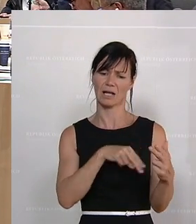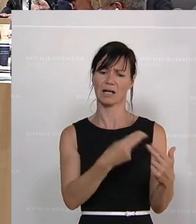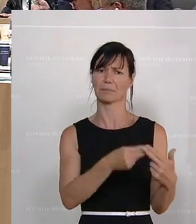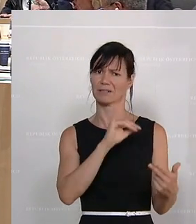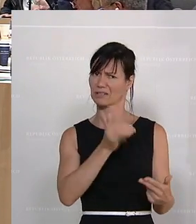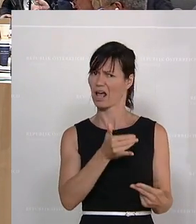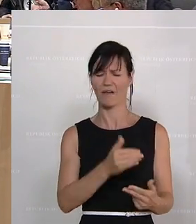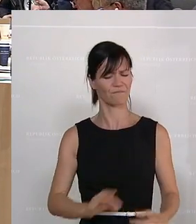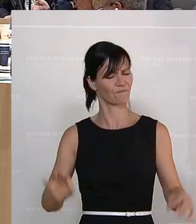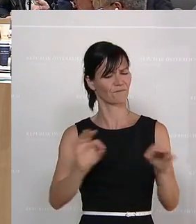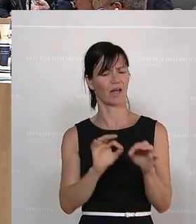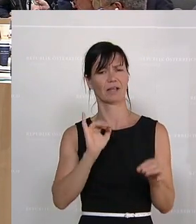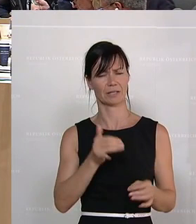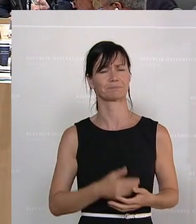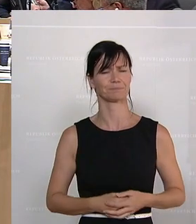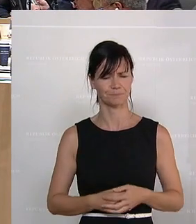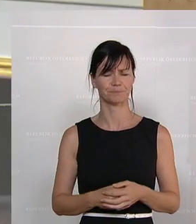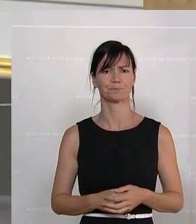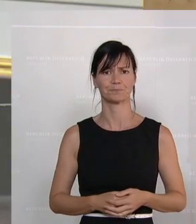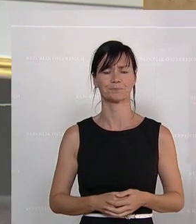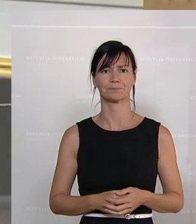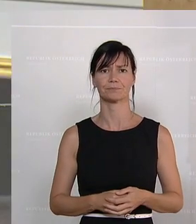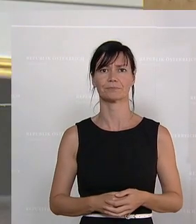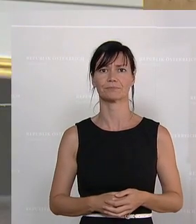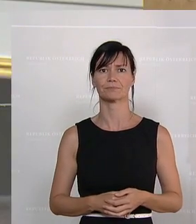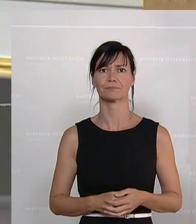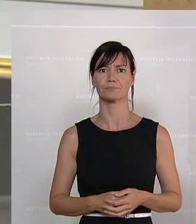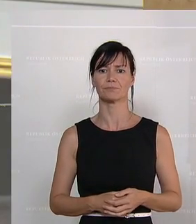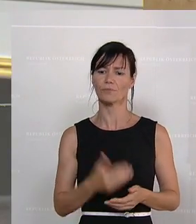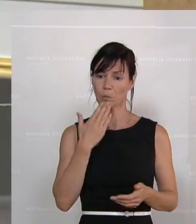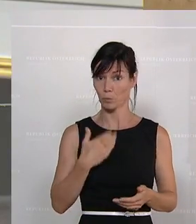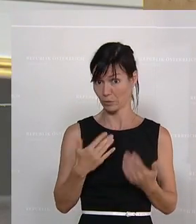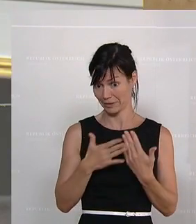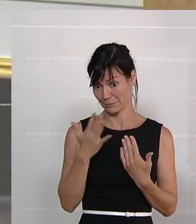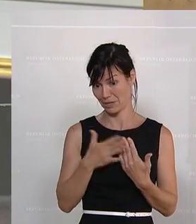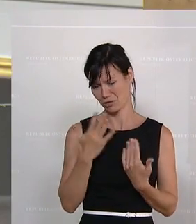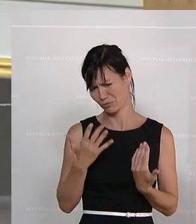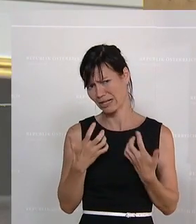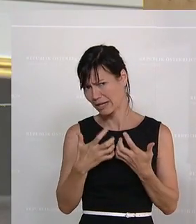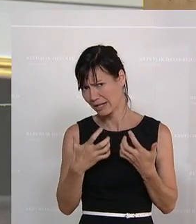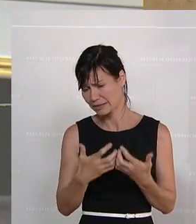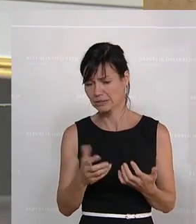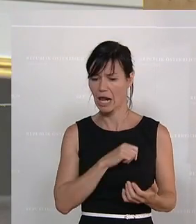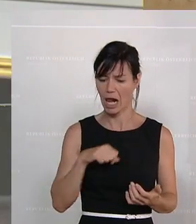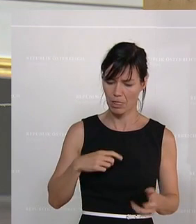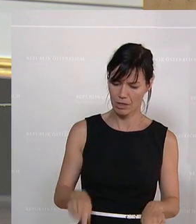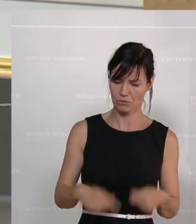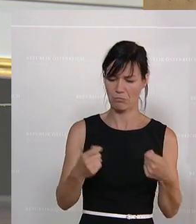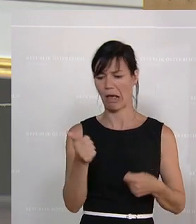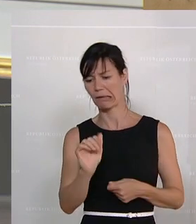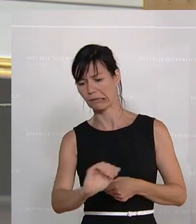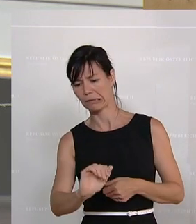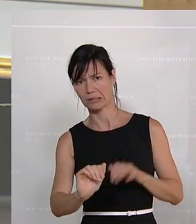treffsicheren entlastungs politik ich möchte das gerne an einem beispiel sagen eine alleinerzieherin mit einem kind